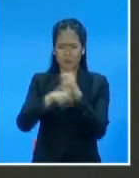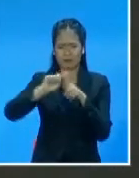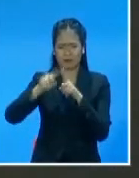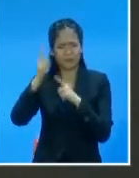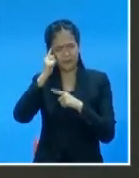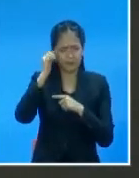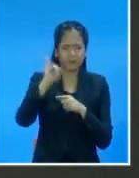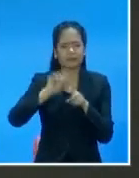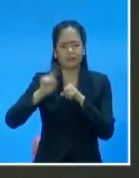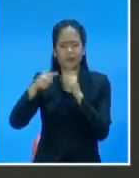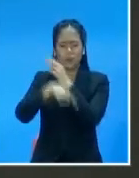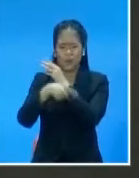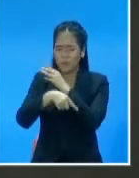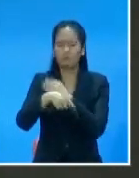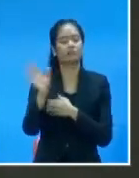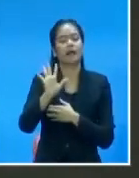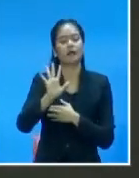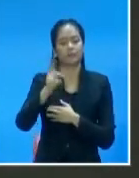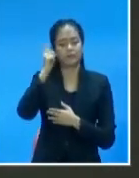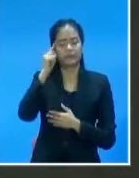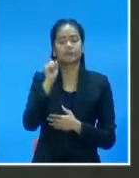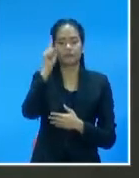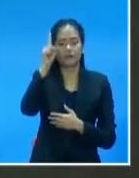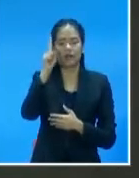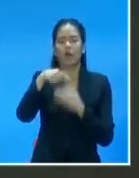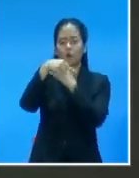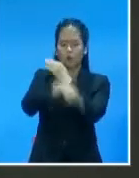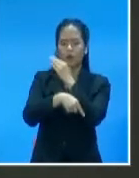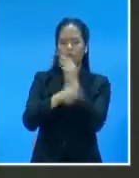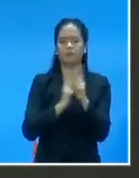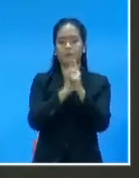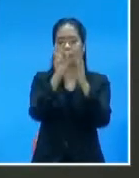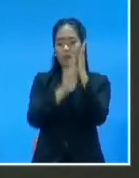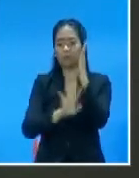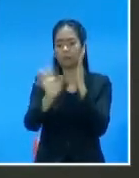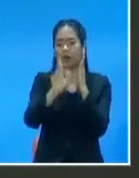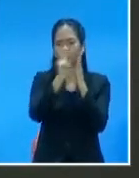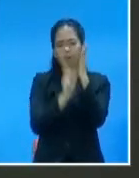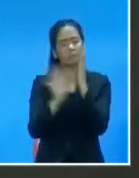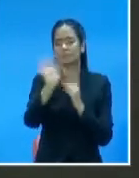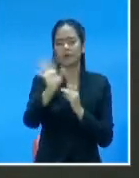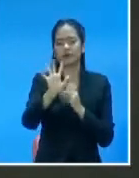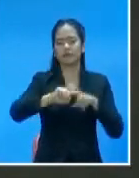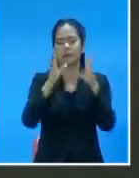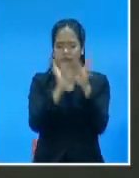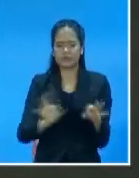องเหมือนกับแบบมันทุจริตกันเหลือเกินแน่นอนการทุจริตมันไม่ได้อยู่ที่ระบบมันไม่อยู่ที่กฎหมายมันอยู่ที่